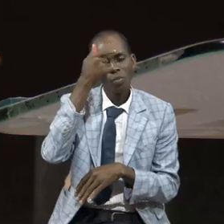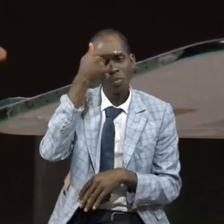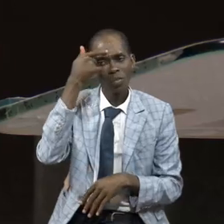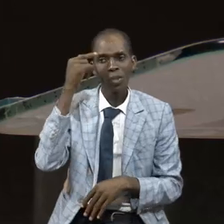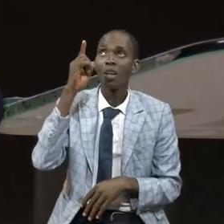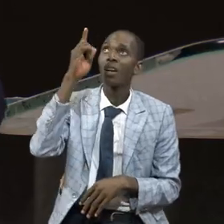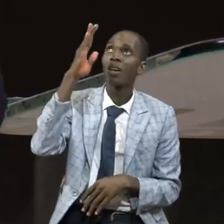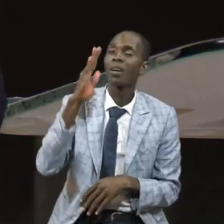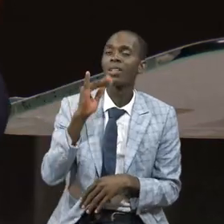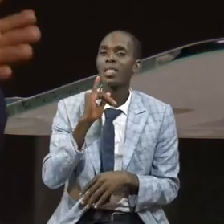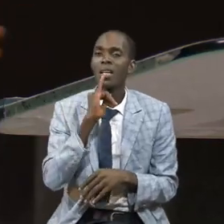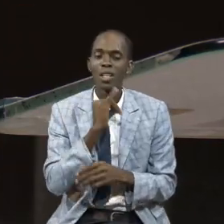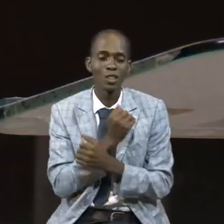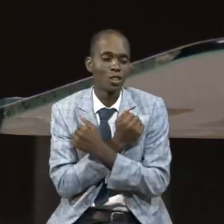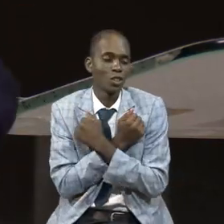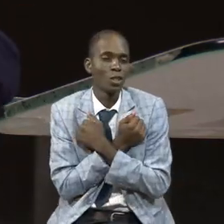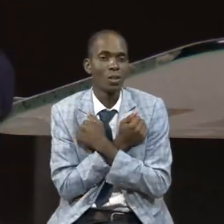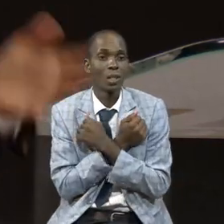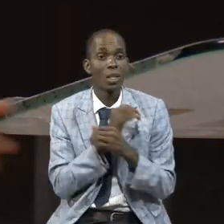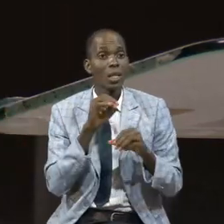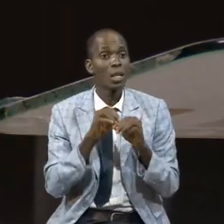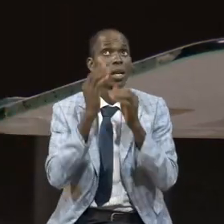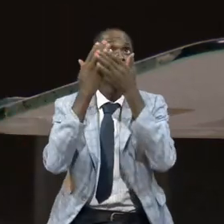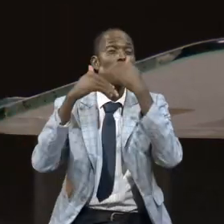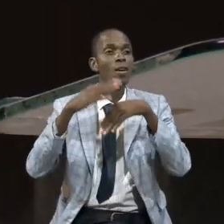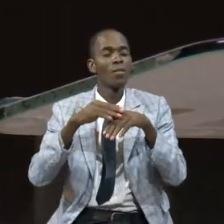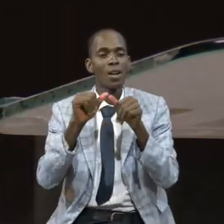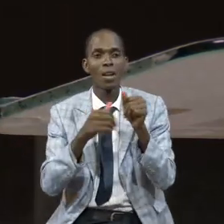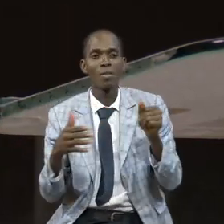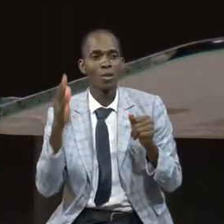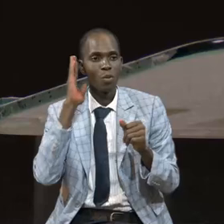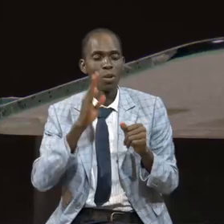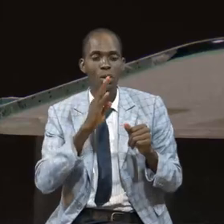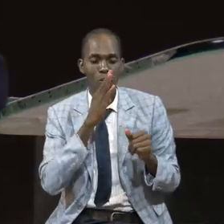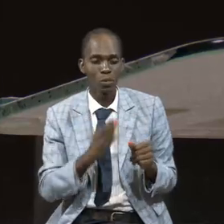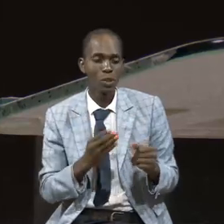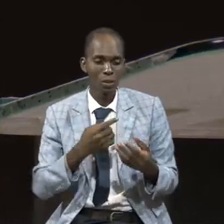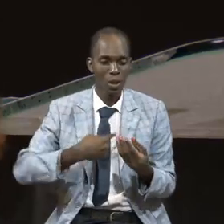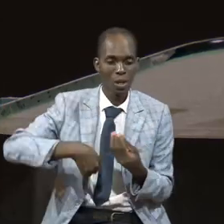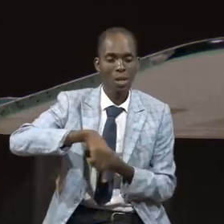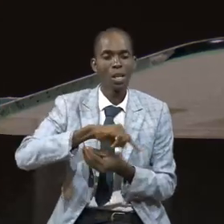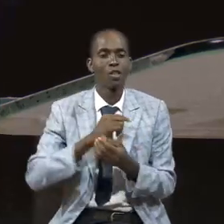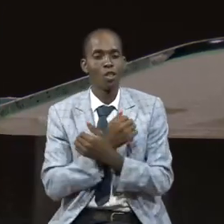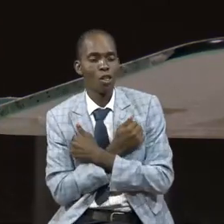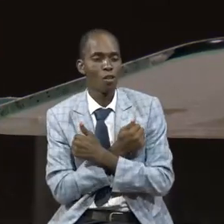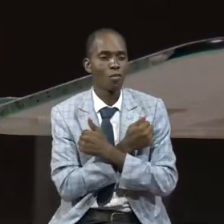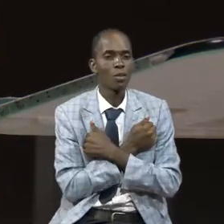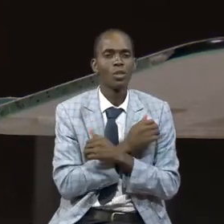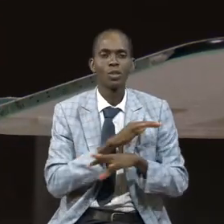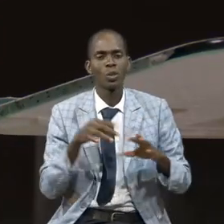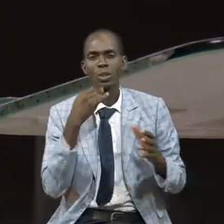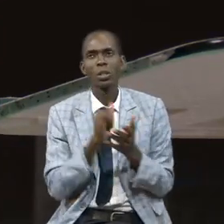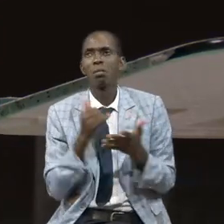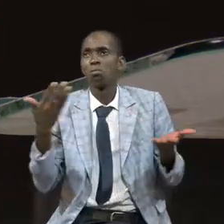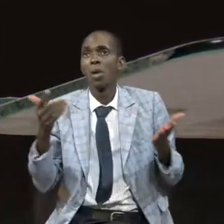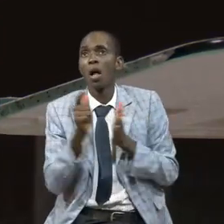amour. Et au ciel, toute chose sera fondée sur l'amour. Donc, il ne faut pas dire que la